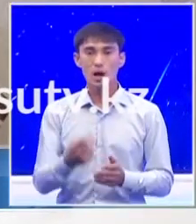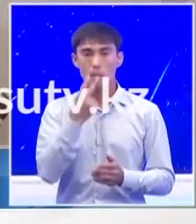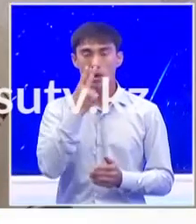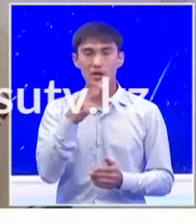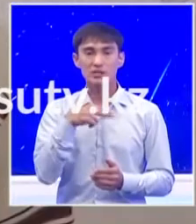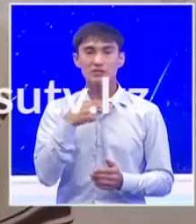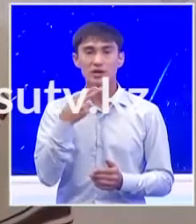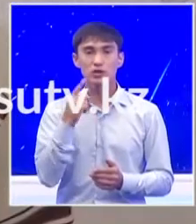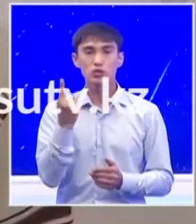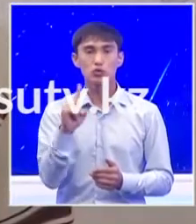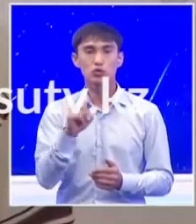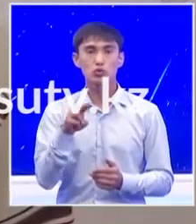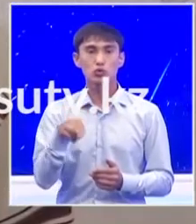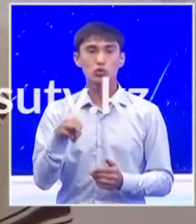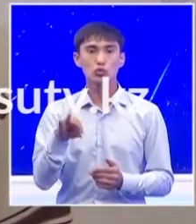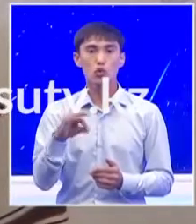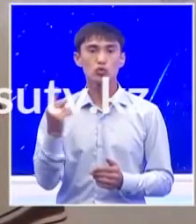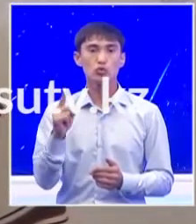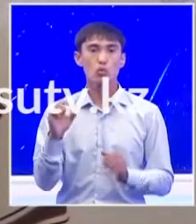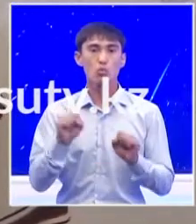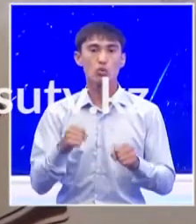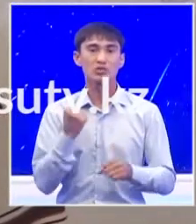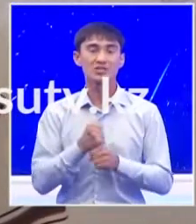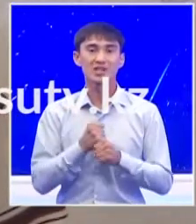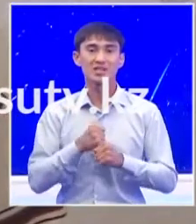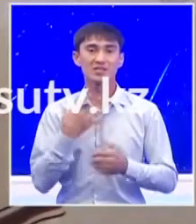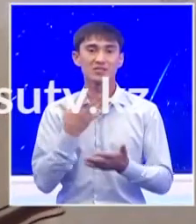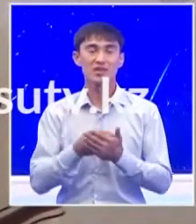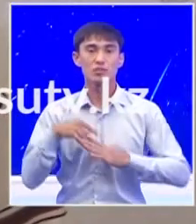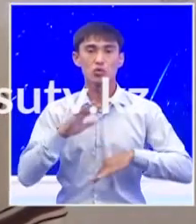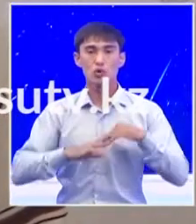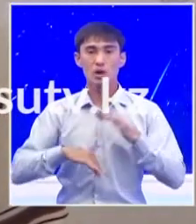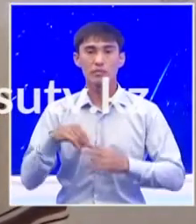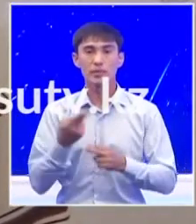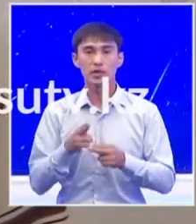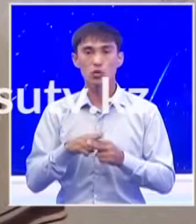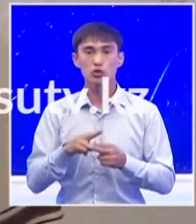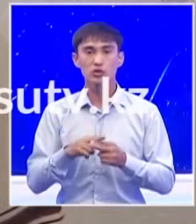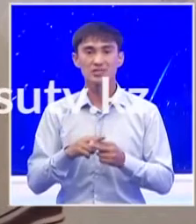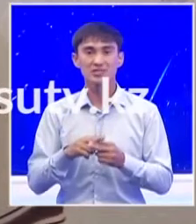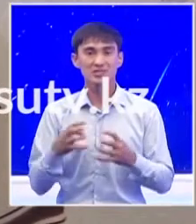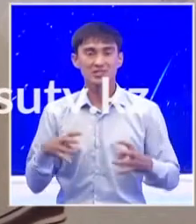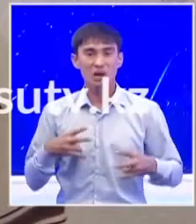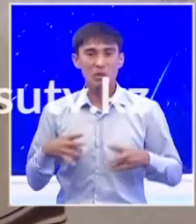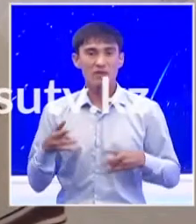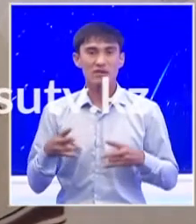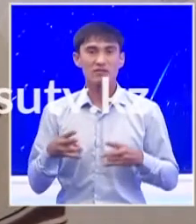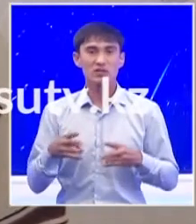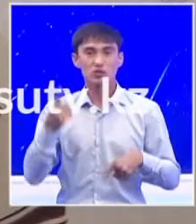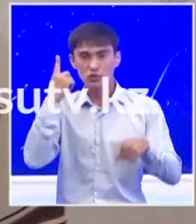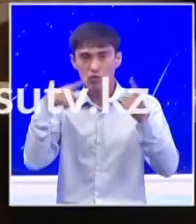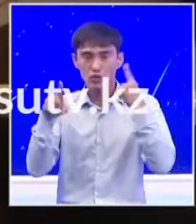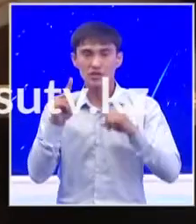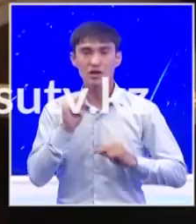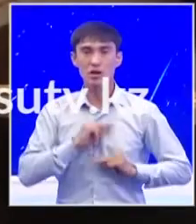показывает то, что может сделать своими руками. Это очень кропотливая, можно сказать, творческая